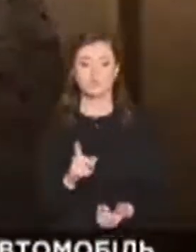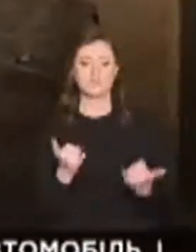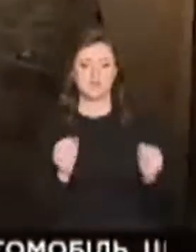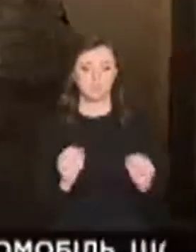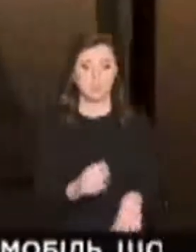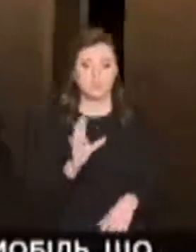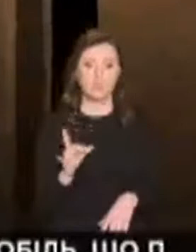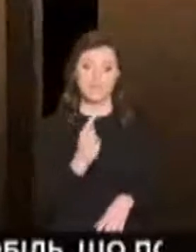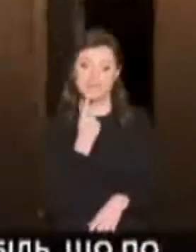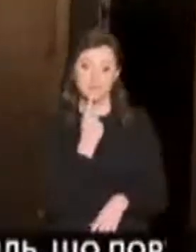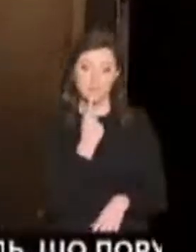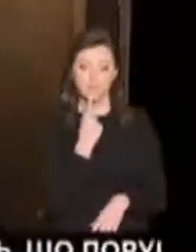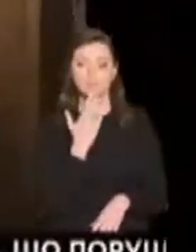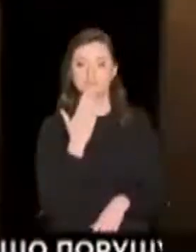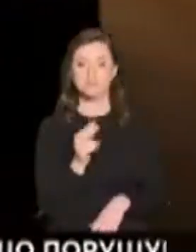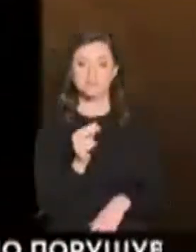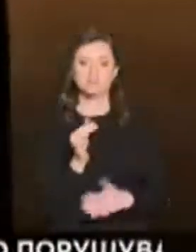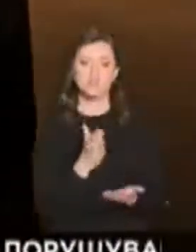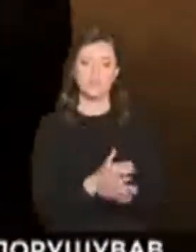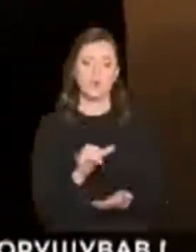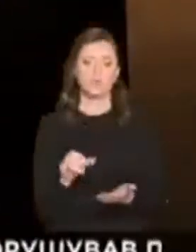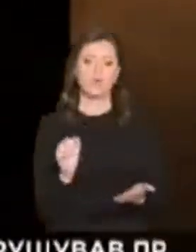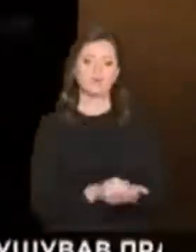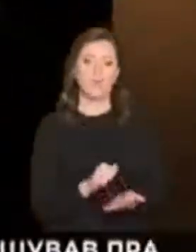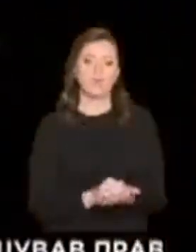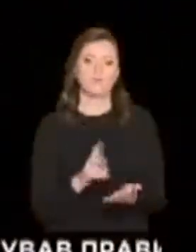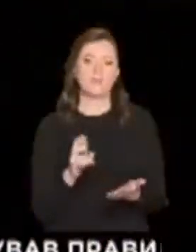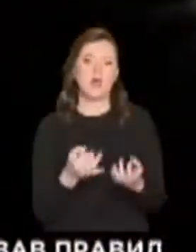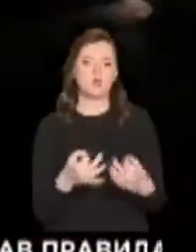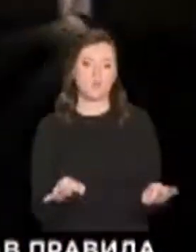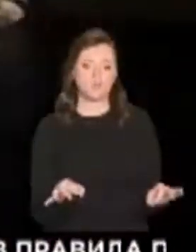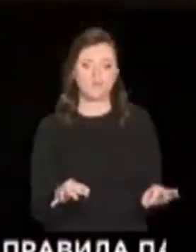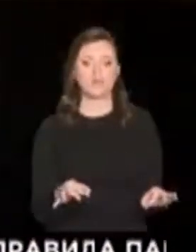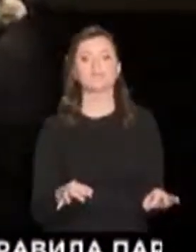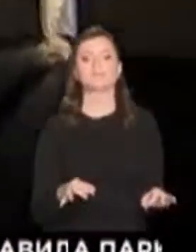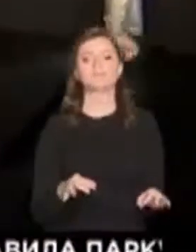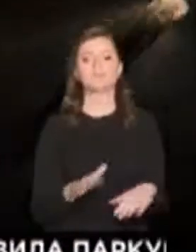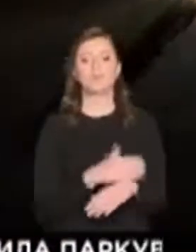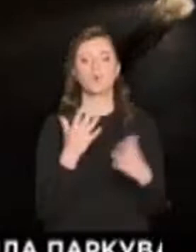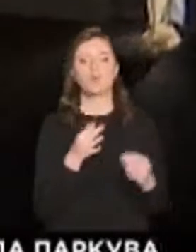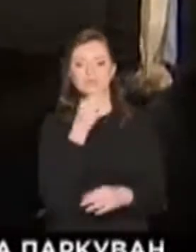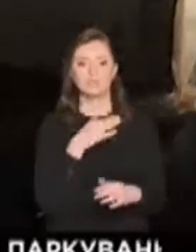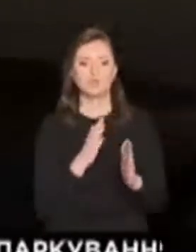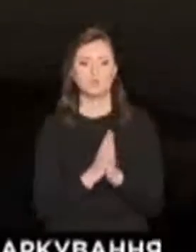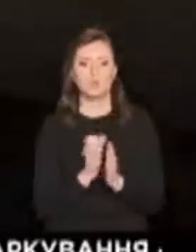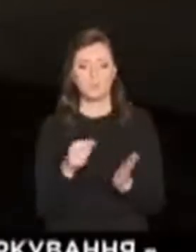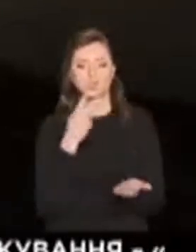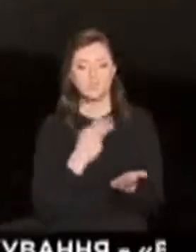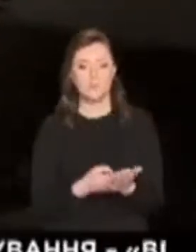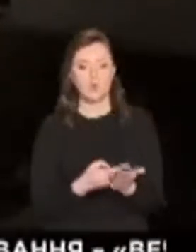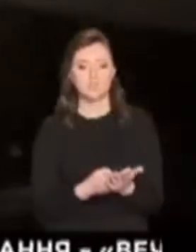можемо ще раз спробувати спитати, чи є в них документи на дозвіл. Доброго дня, скажіть, будь ласка, можете показати, будь